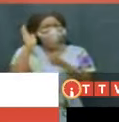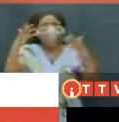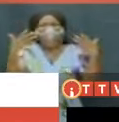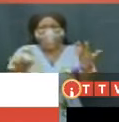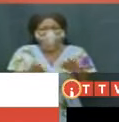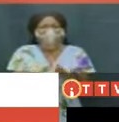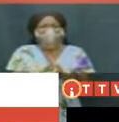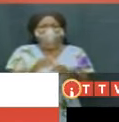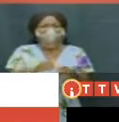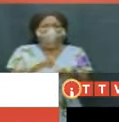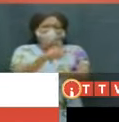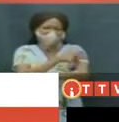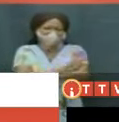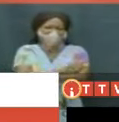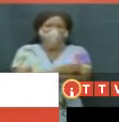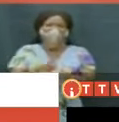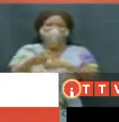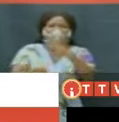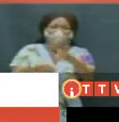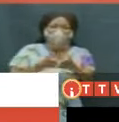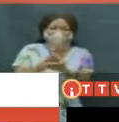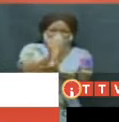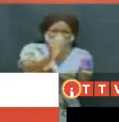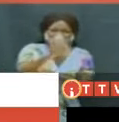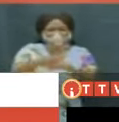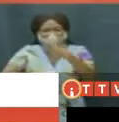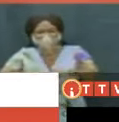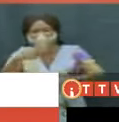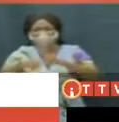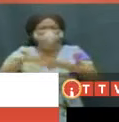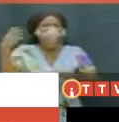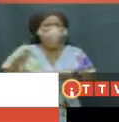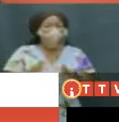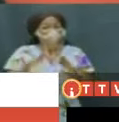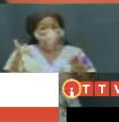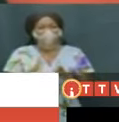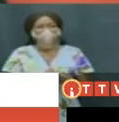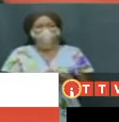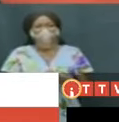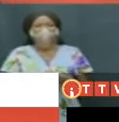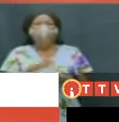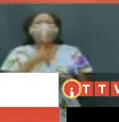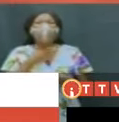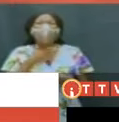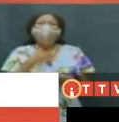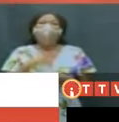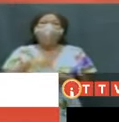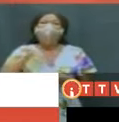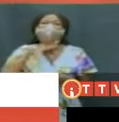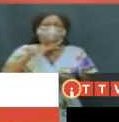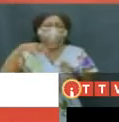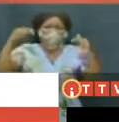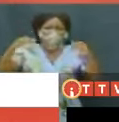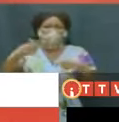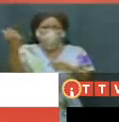kuti wadutsa maprocesses ovuta kwambiri kuti afike pa mulingo mene oti tamvomereza ku Malawi kuno kuti katemera amene